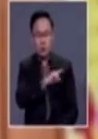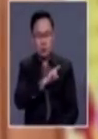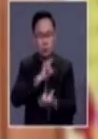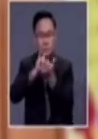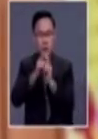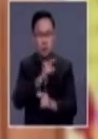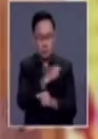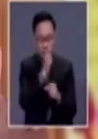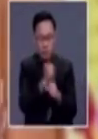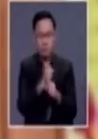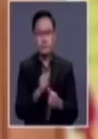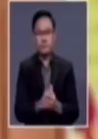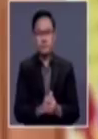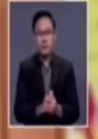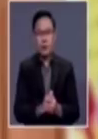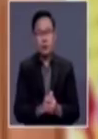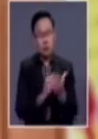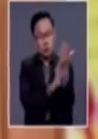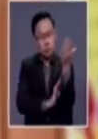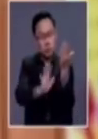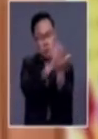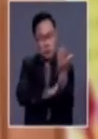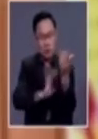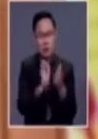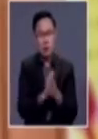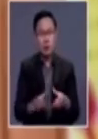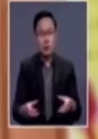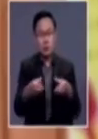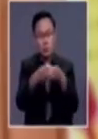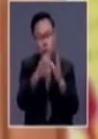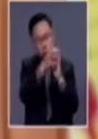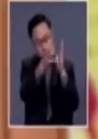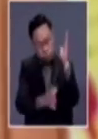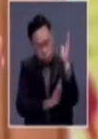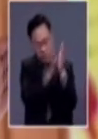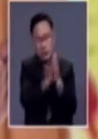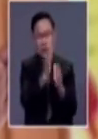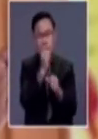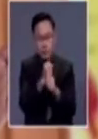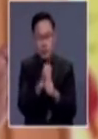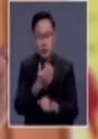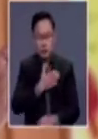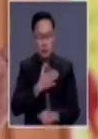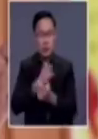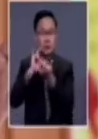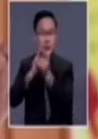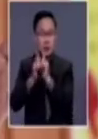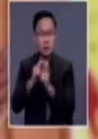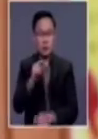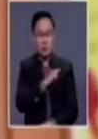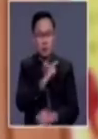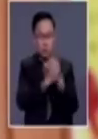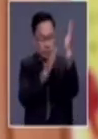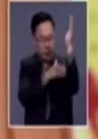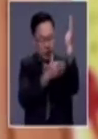งกันทำนะครับในพื้นที่ทั้งประเทศเนี่ยในกลุ่มที่1นะครับเซ็นทรัลก็รับมาในพื้นที่